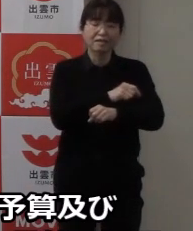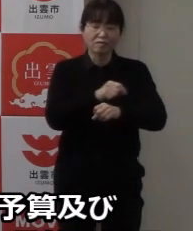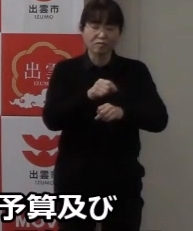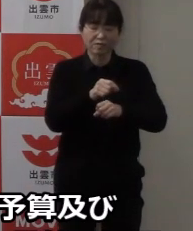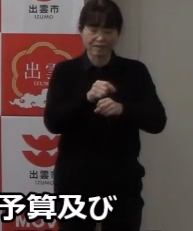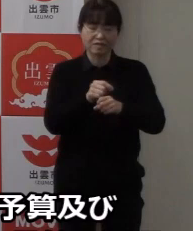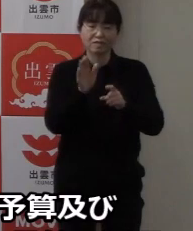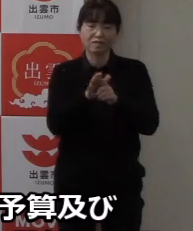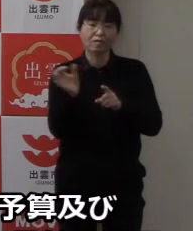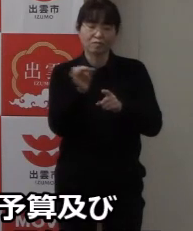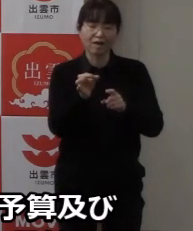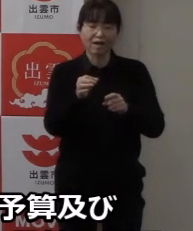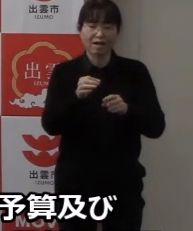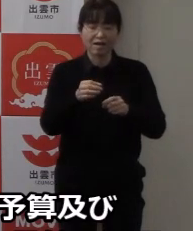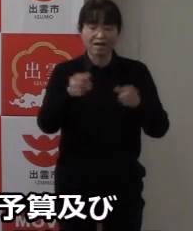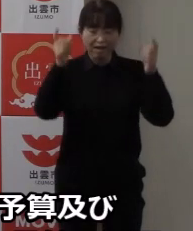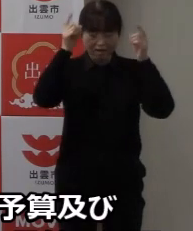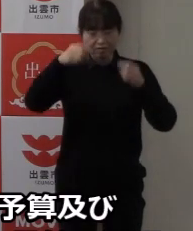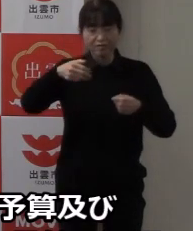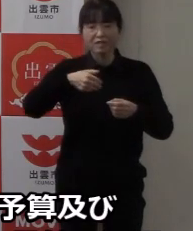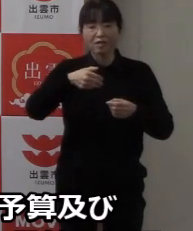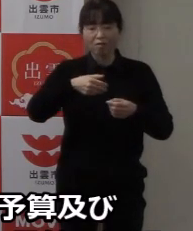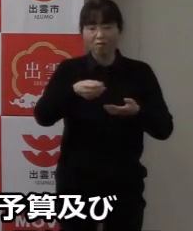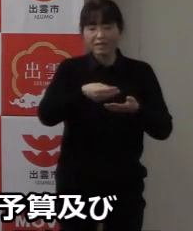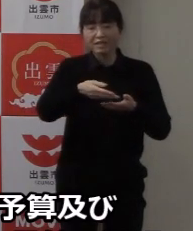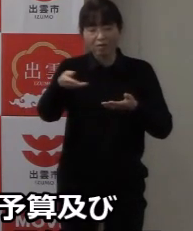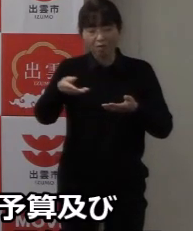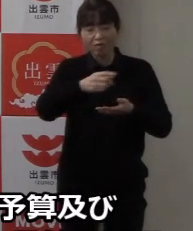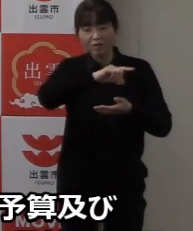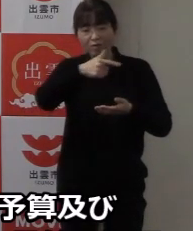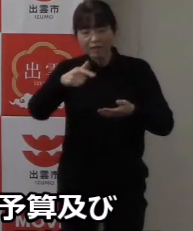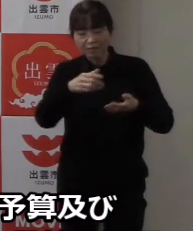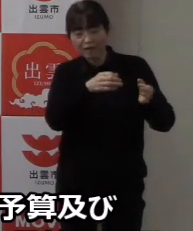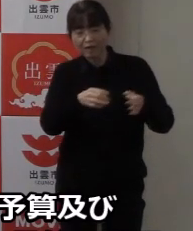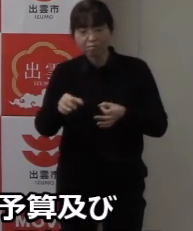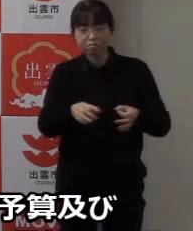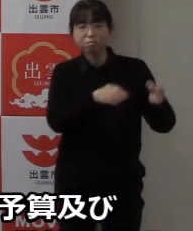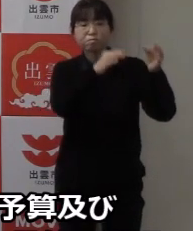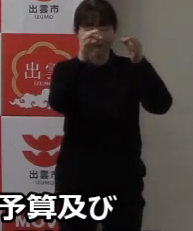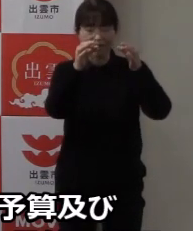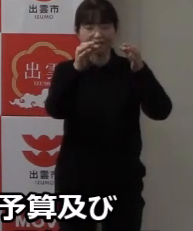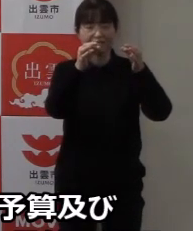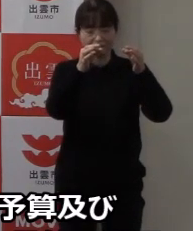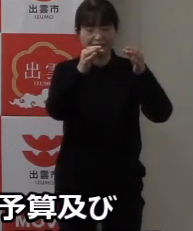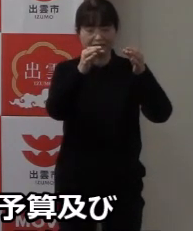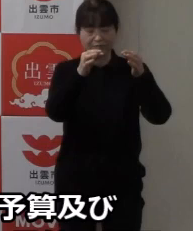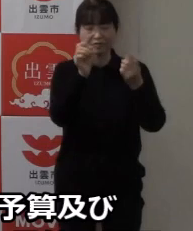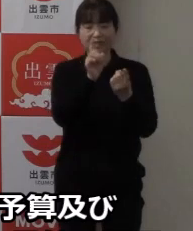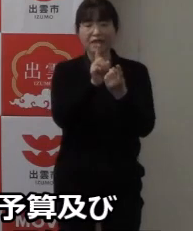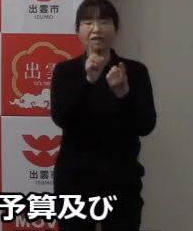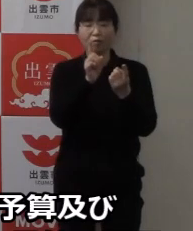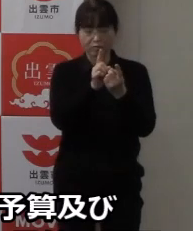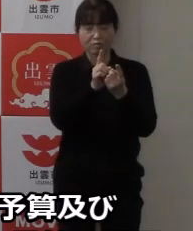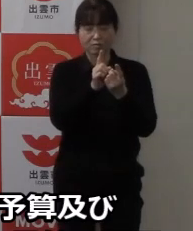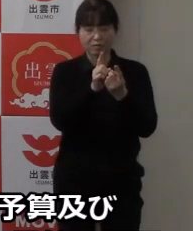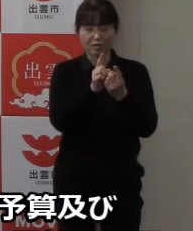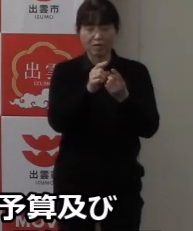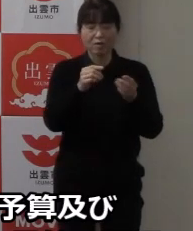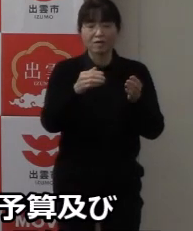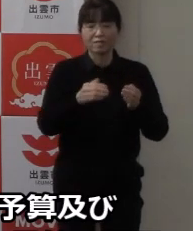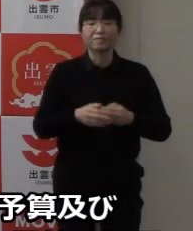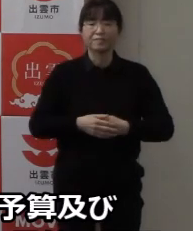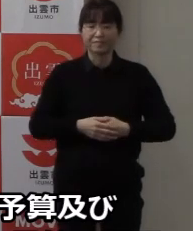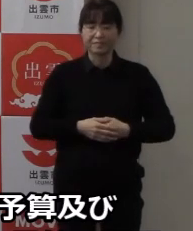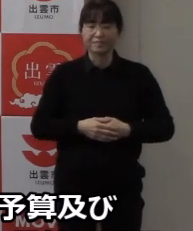肥料価格高騰緊急対策事業ということで、この対象が拡大されたということでありまして、これに伴う補正、